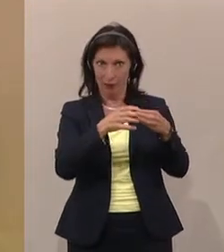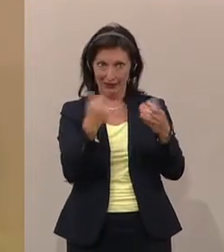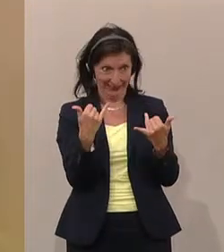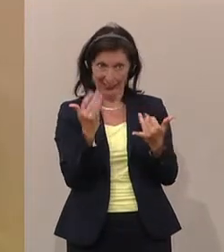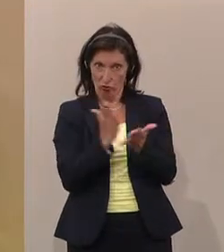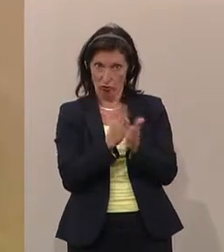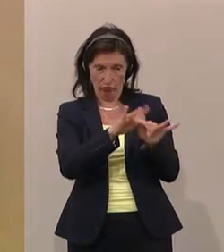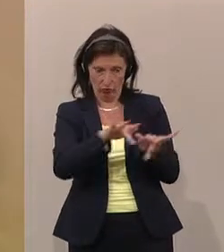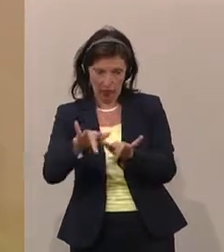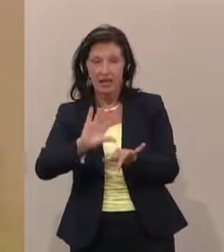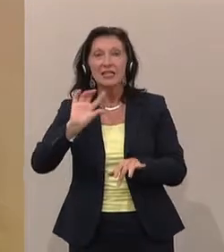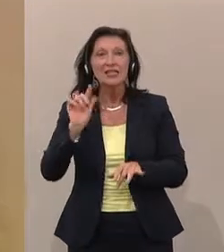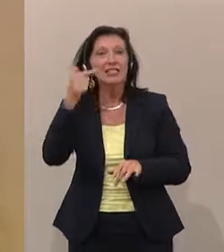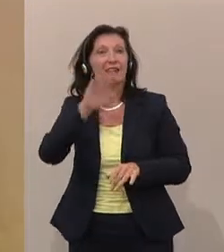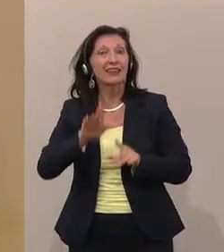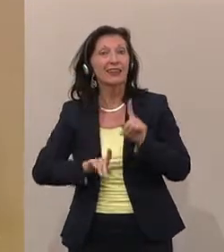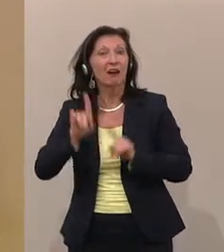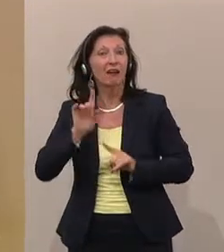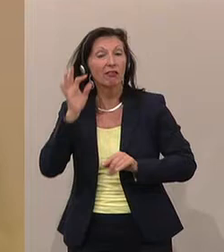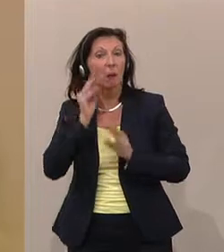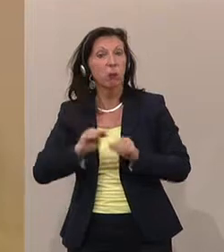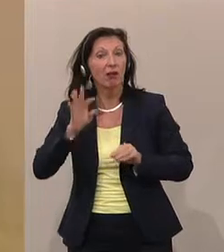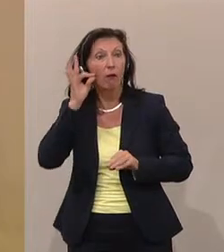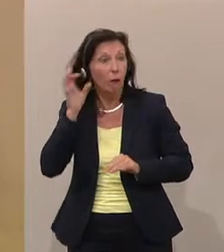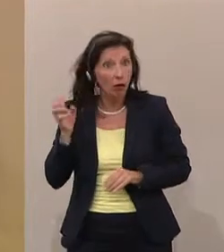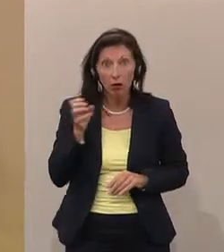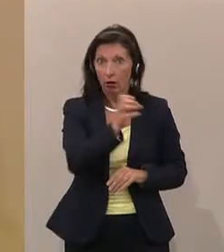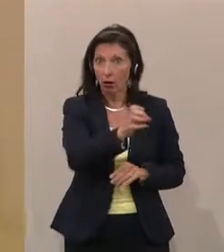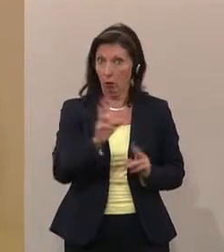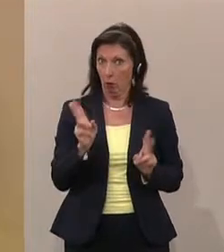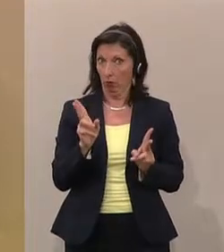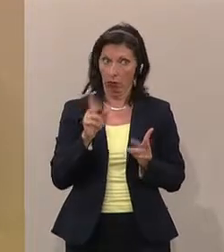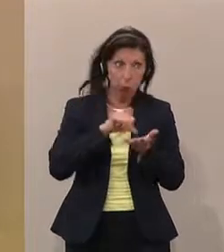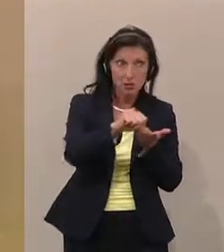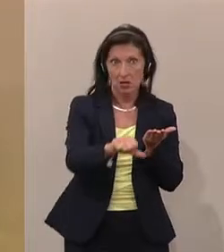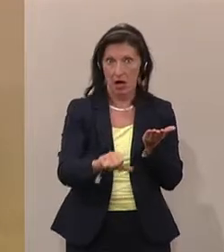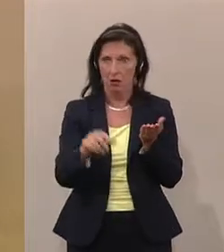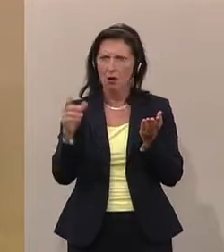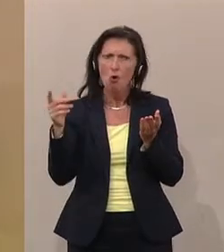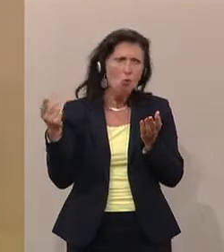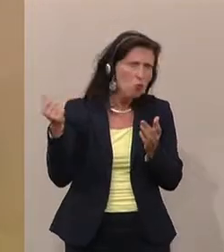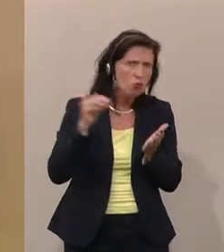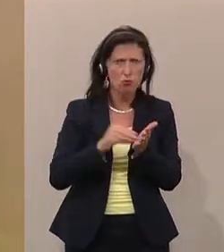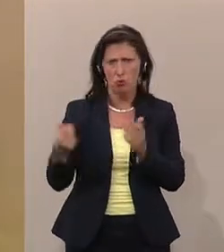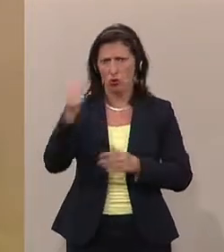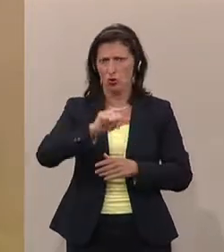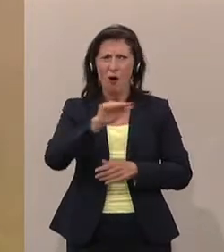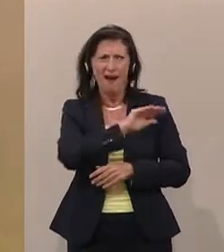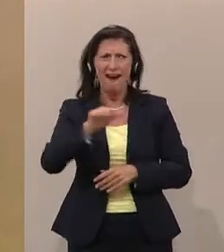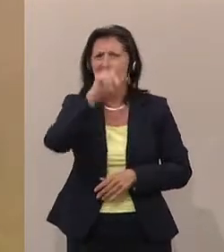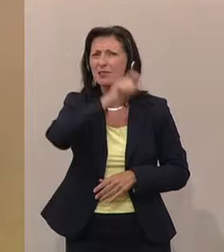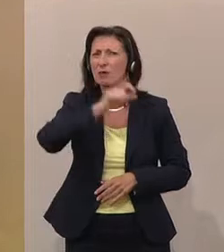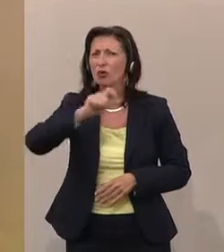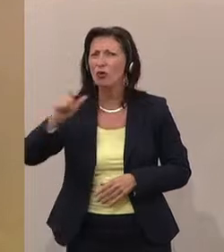Pädagogen oder eine zweite Pädagogin reinstellen. Plus, man könnte allen, die im Kindergarten arbeiten,